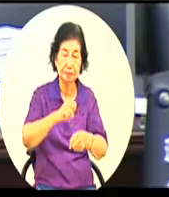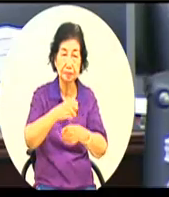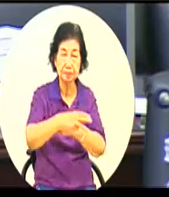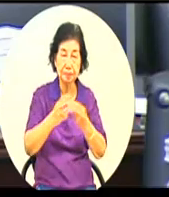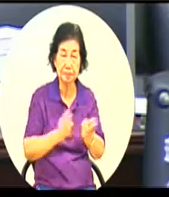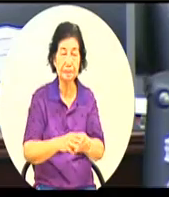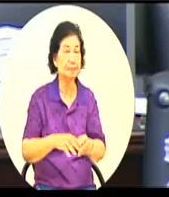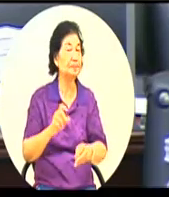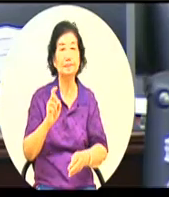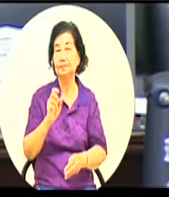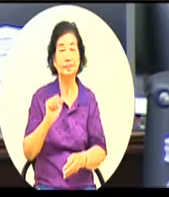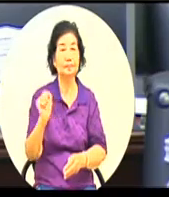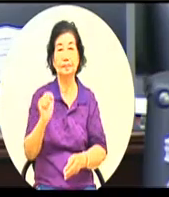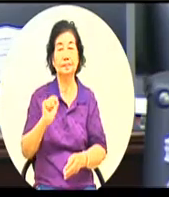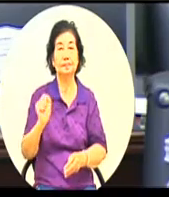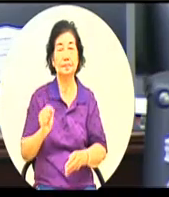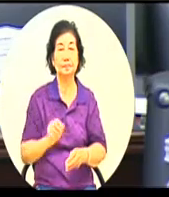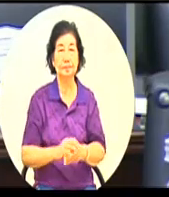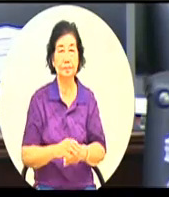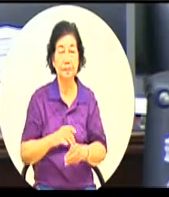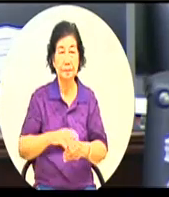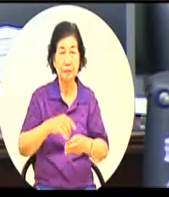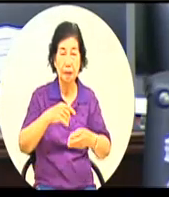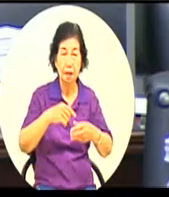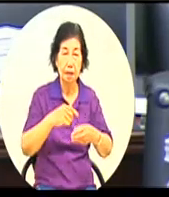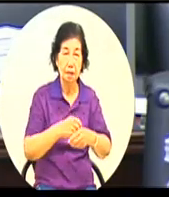一礼拜一个月4个礼拜，